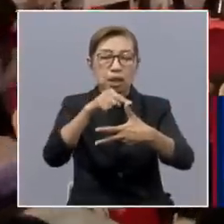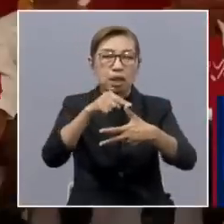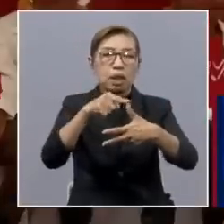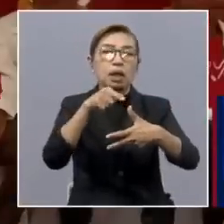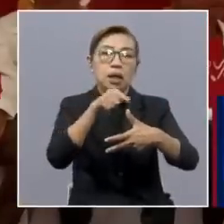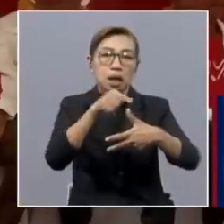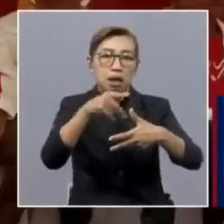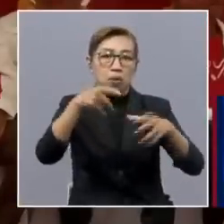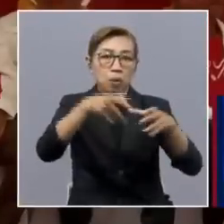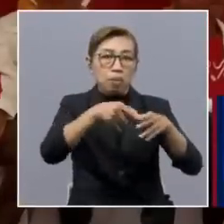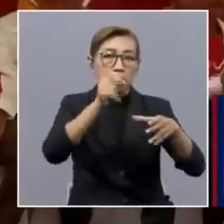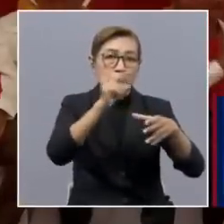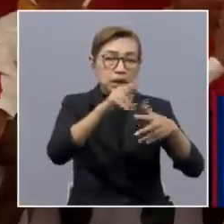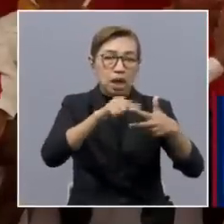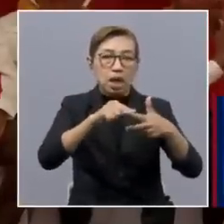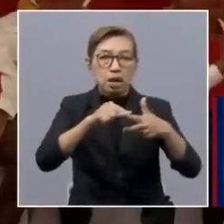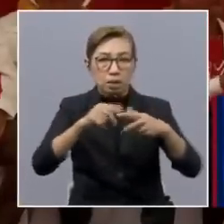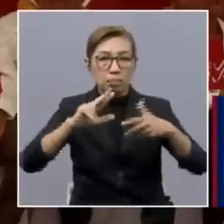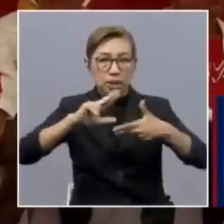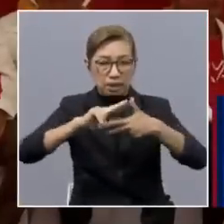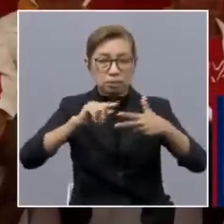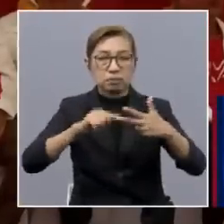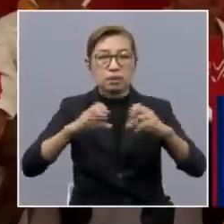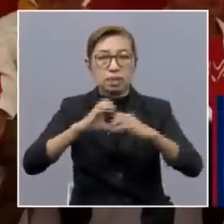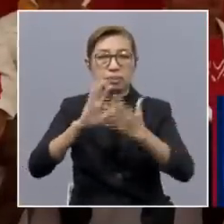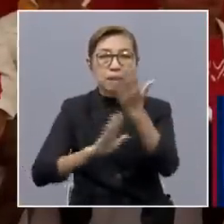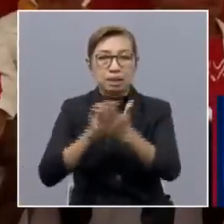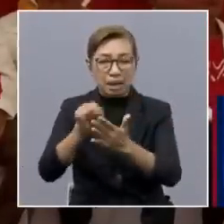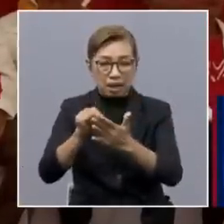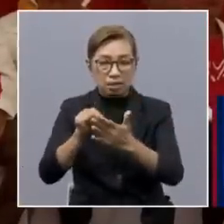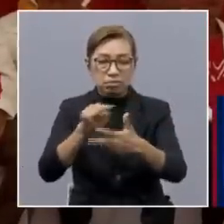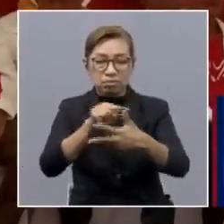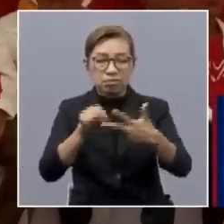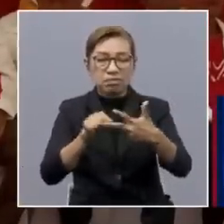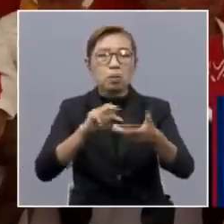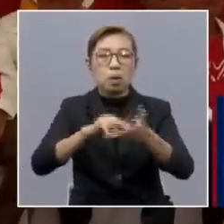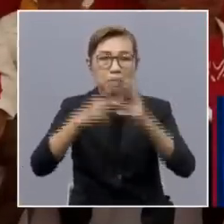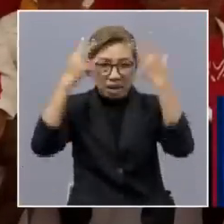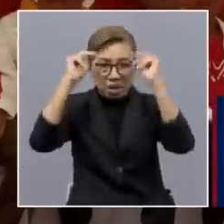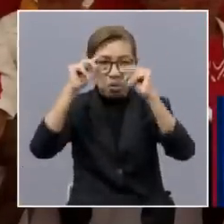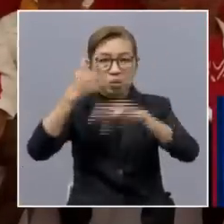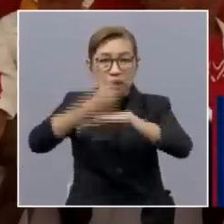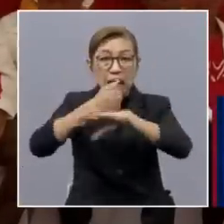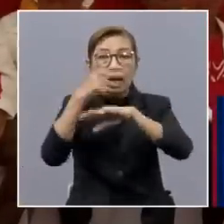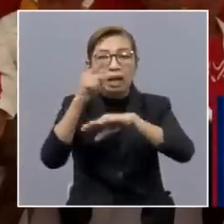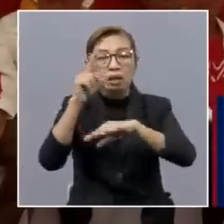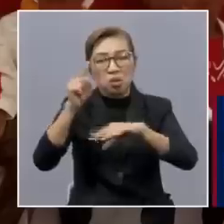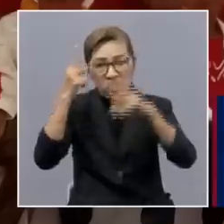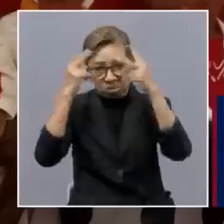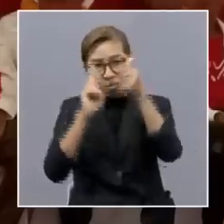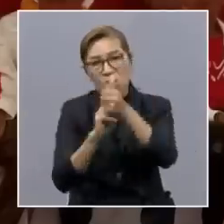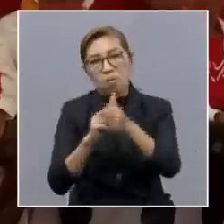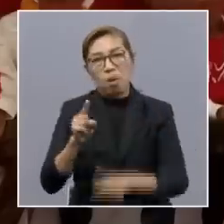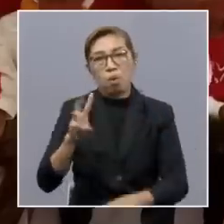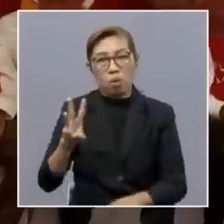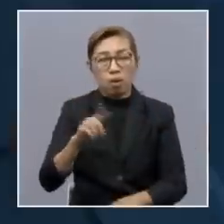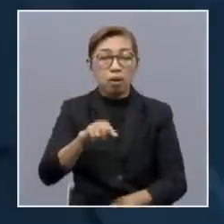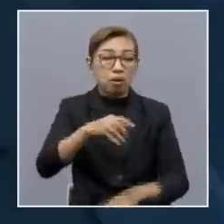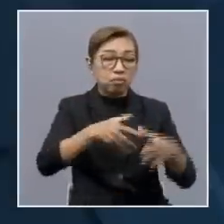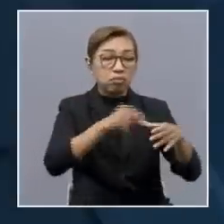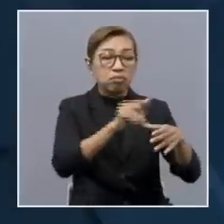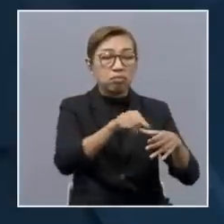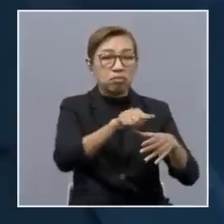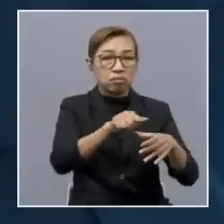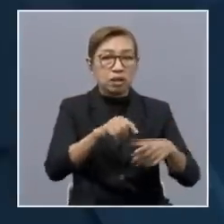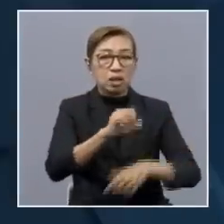ภูมิใจไทยถ้าเป็นสูตรนี้ยังไงคนที่เป็นนายกก็ต้องเป็นบิ๊กป้อมเนี่ยนะครับแล้วก็มองว่ายังไงเพื่อไทยก็ไม่สามารถ